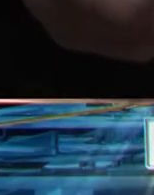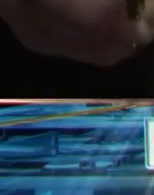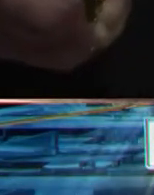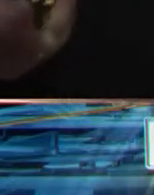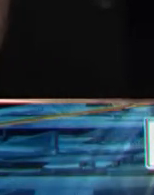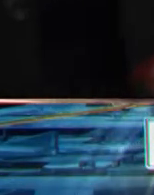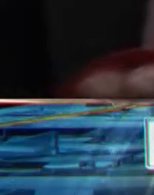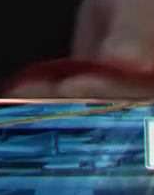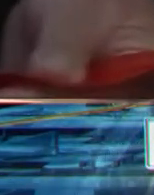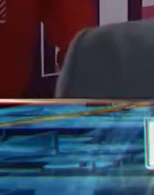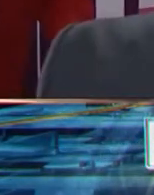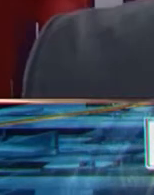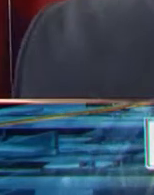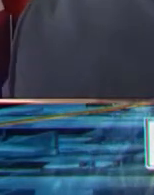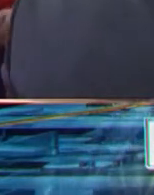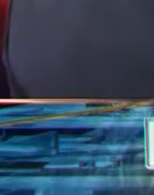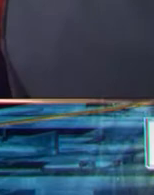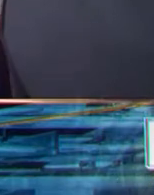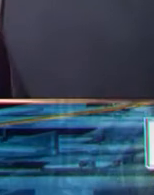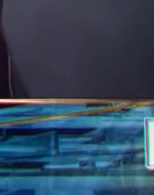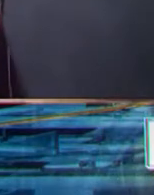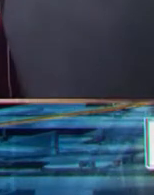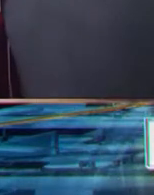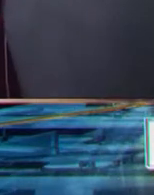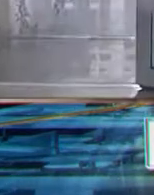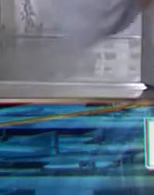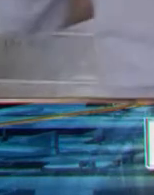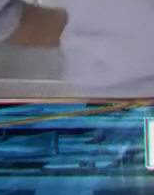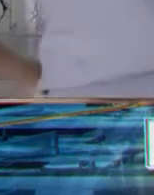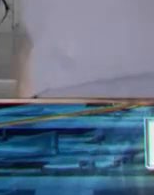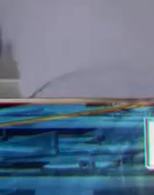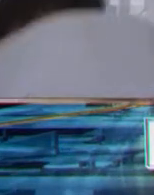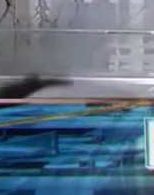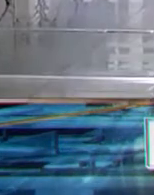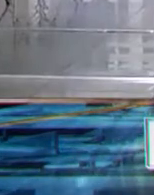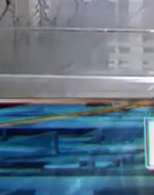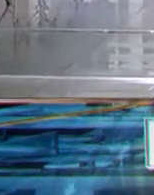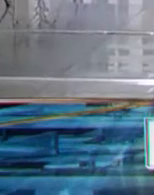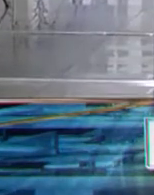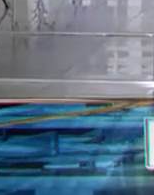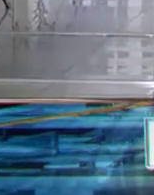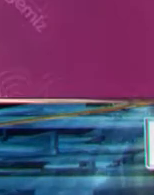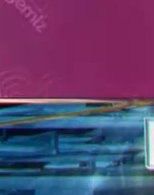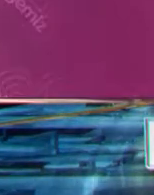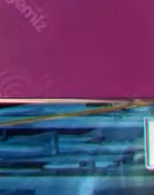Еріктілер жылында жетісулықтар белсенді. Бүгін Талдықорғанда жыл иелерінің фронт кеңсесі жұмысын бастады.